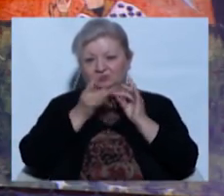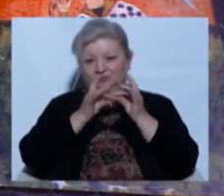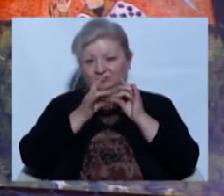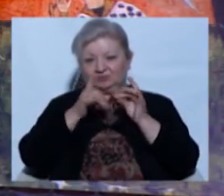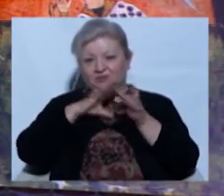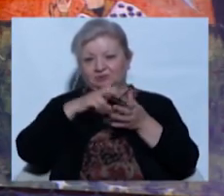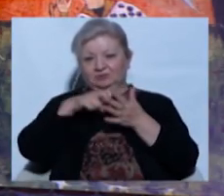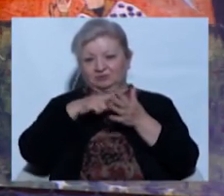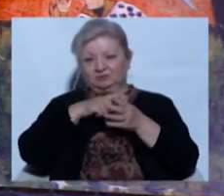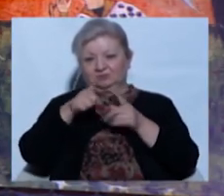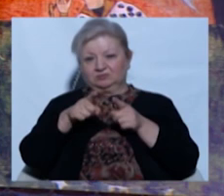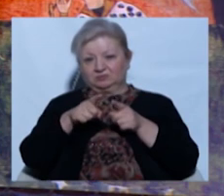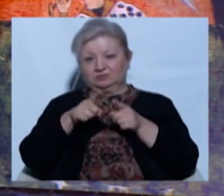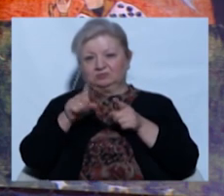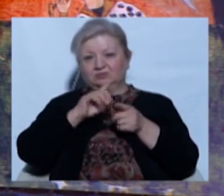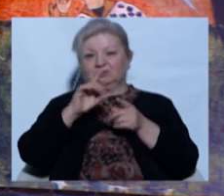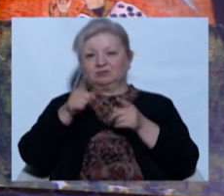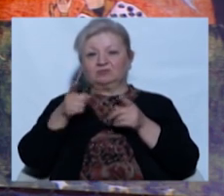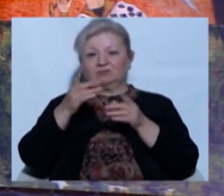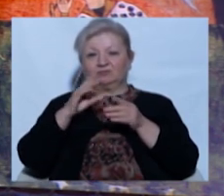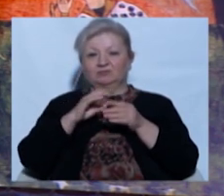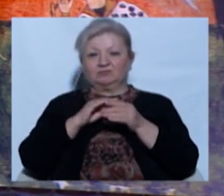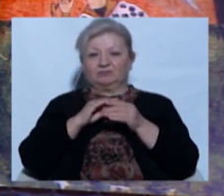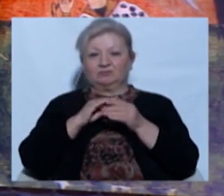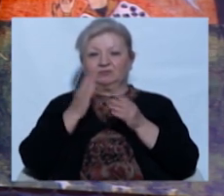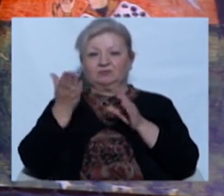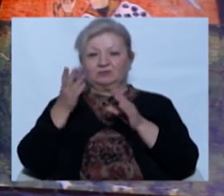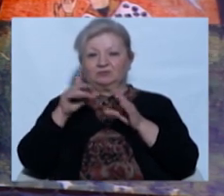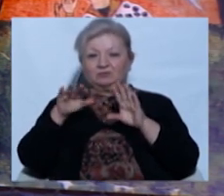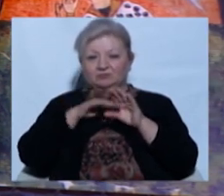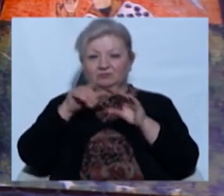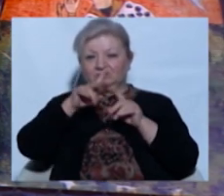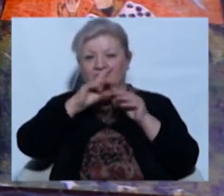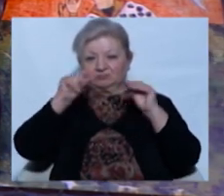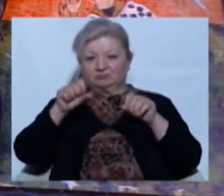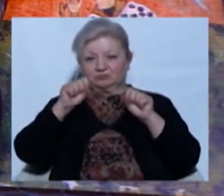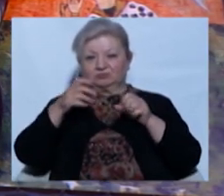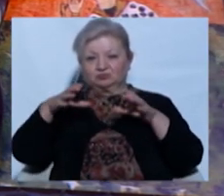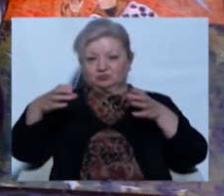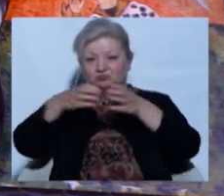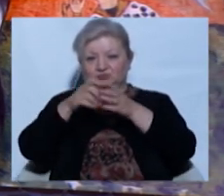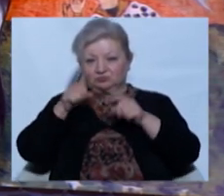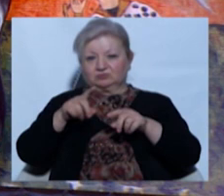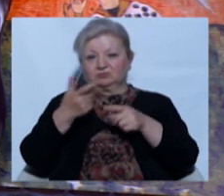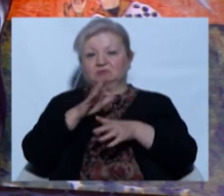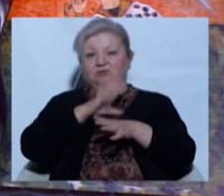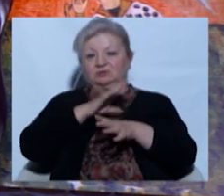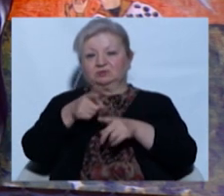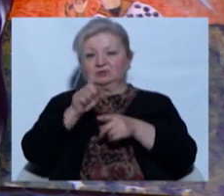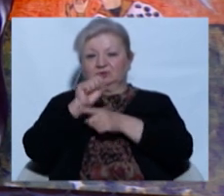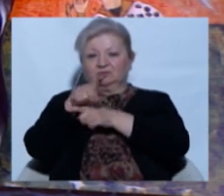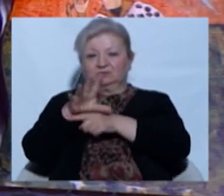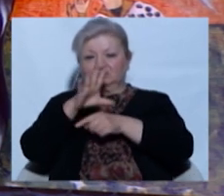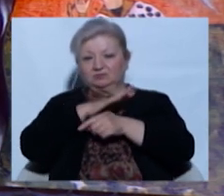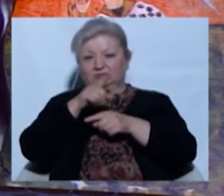და იქნებ შეგიძლიათ Facebook ჯგუფის ტელესკოლის Facebook ჯგუფში წატვირთოთ და ცხებმაც ნახოთ. მოკლედ ეს იყო ჩვენი დავალება დღევანდელი,